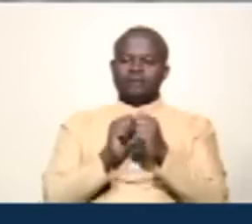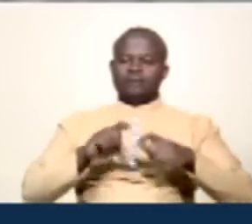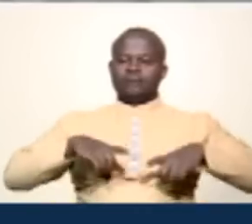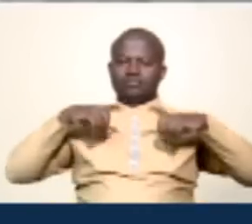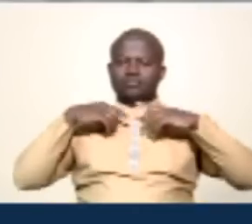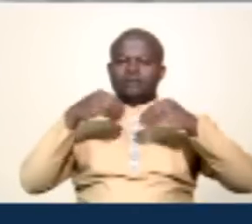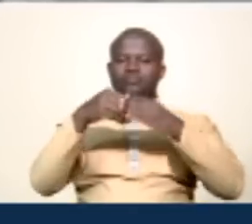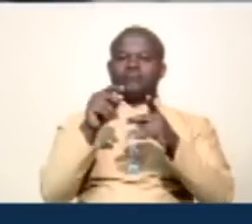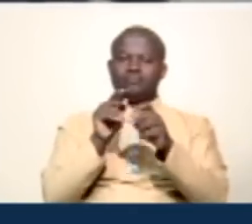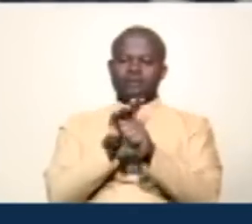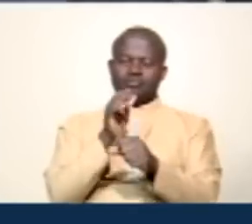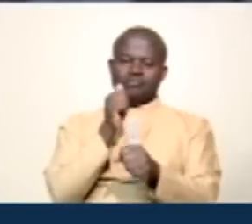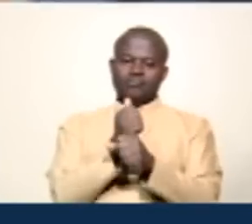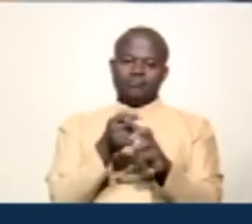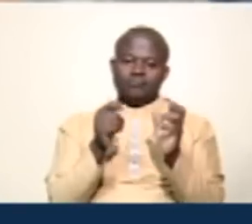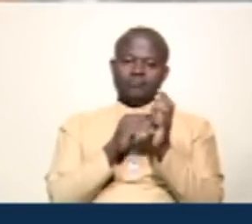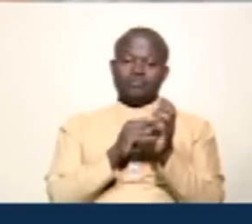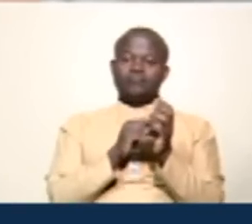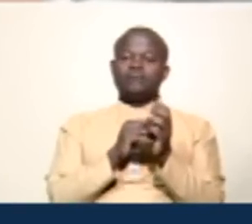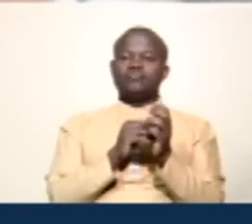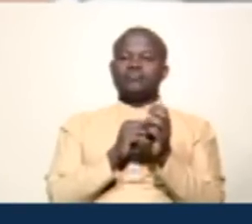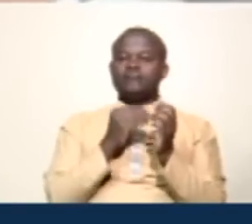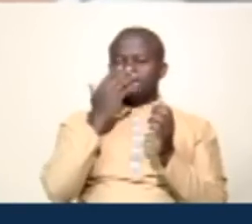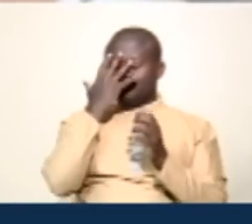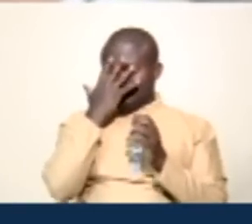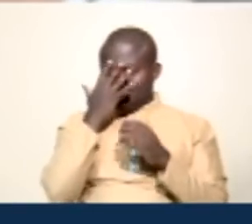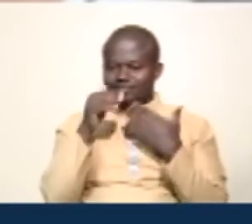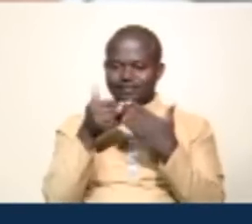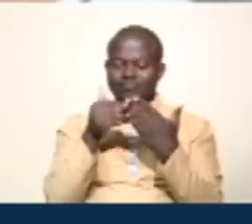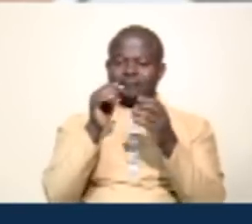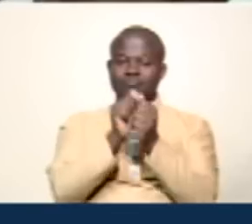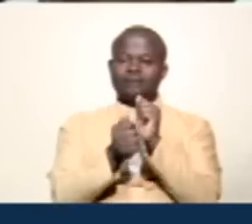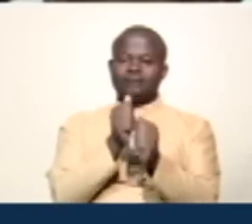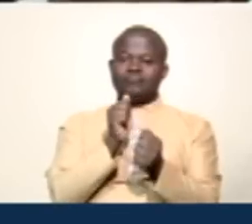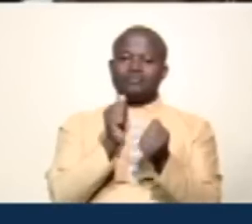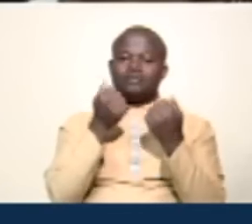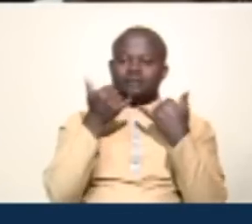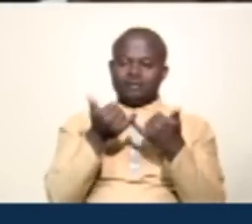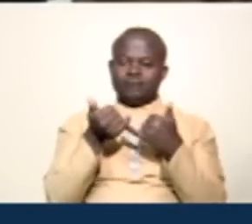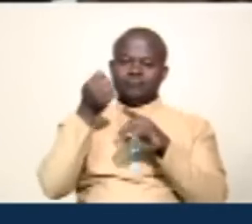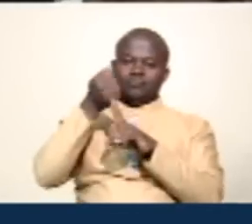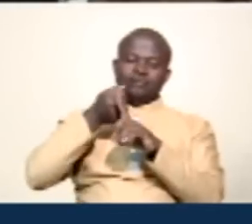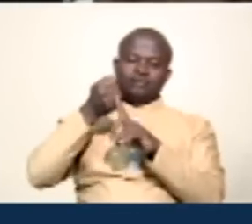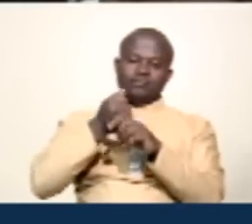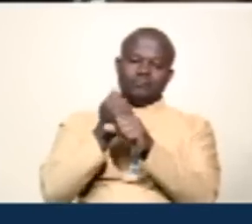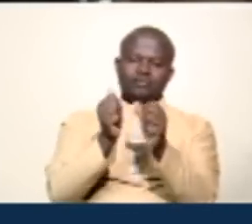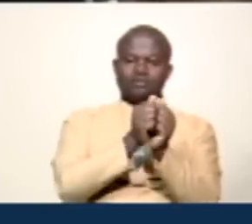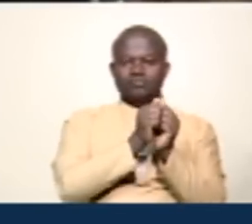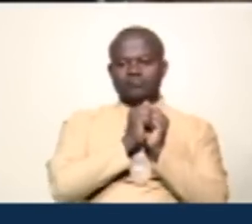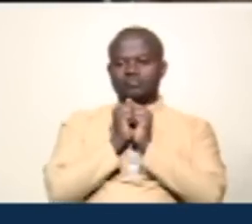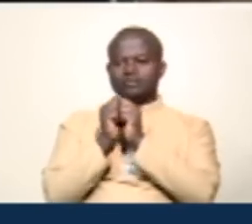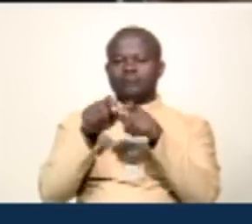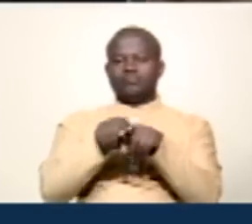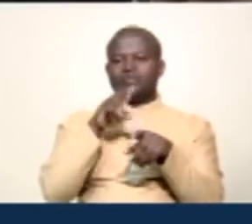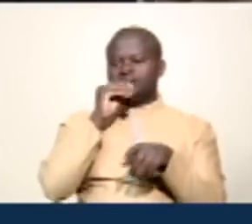mibereho baha benshi akazi, bakaba barambaye icyasha cyo gusenya ngo ni isomo rituma kuri ubu baharanira gushyira hamwe, nk'uko